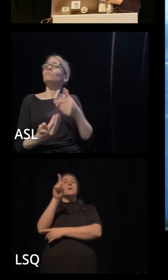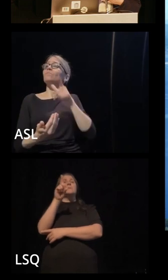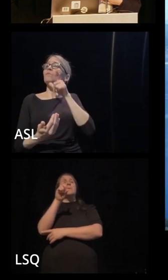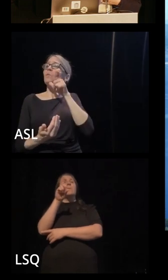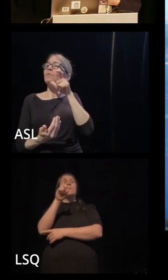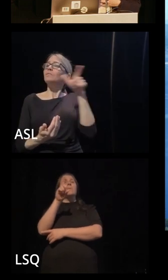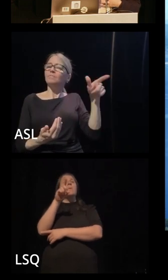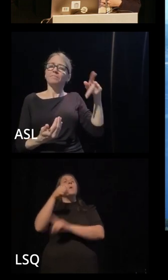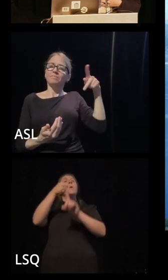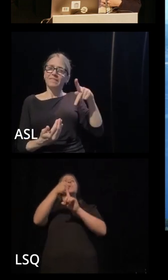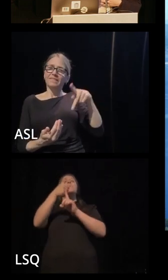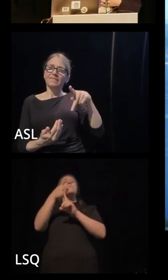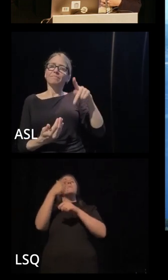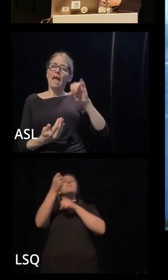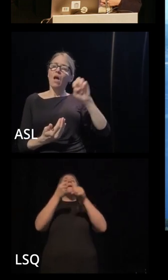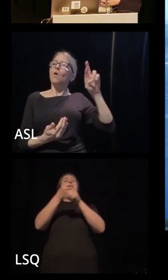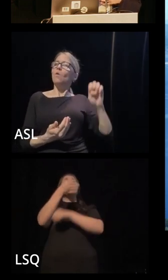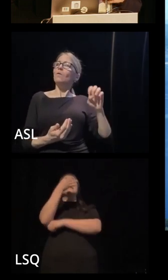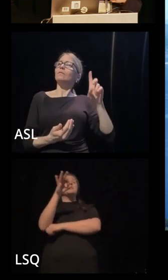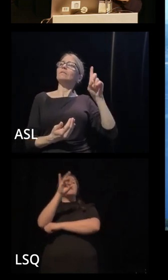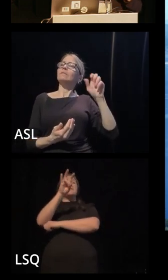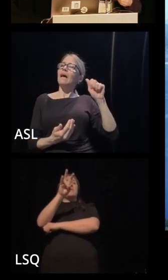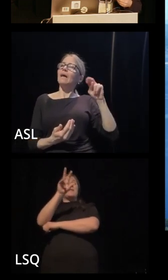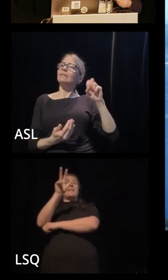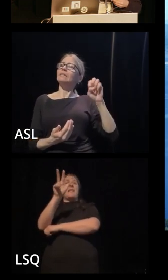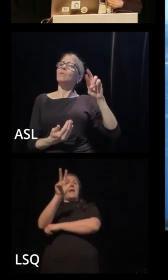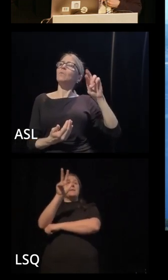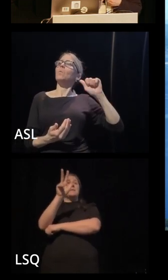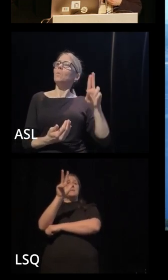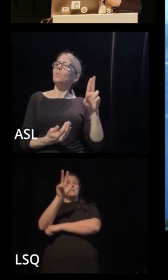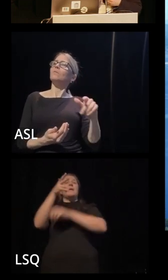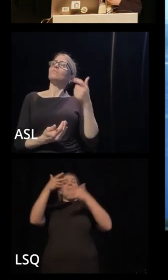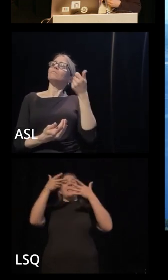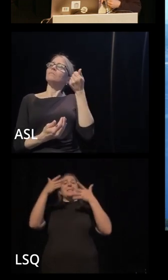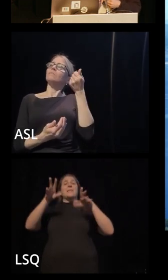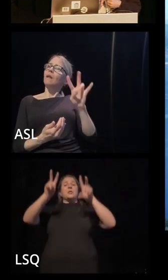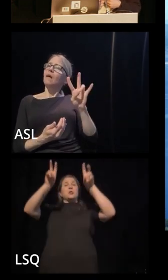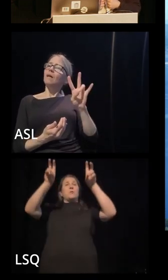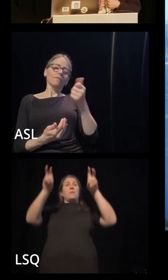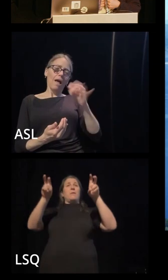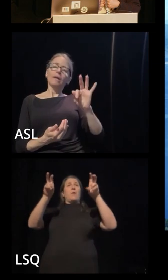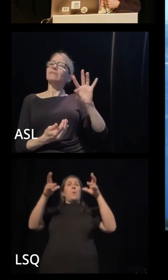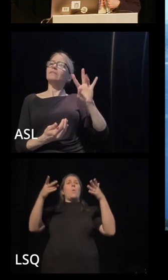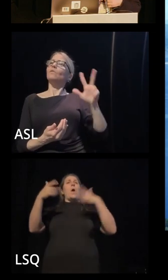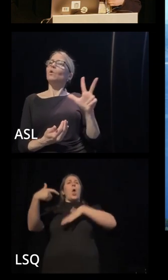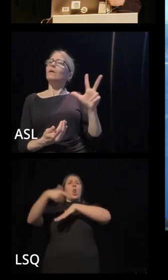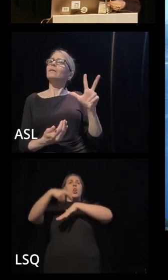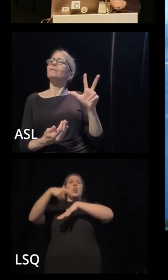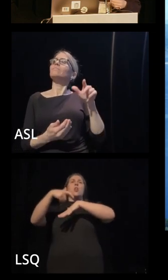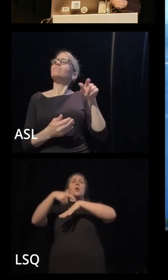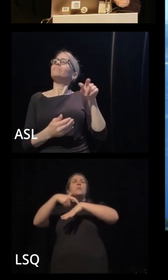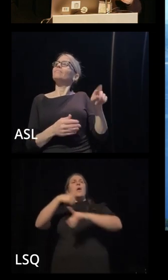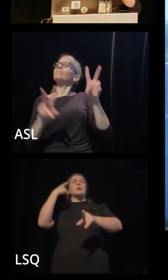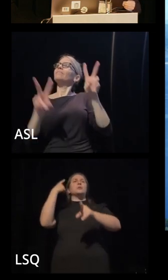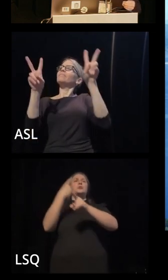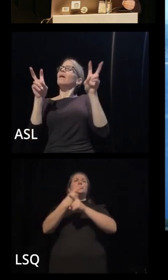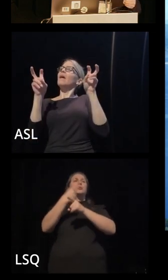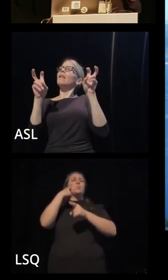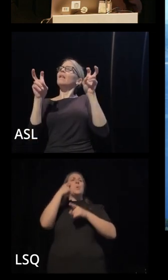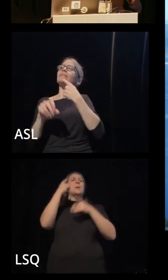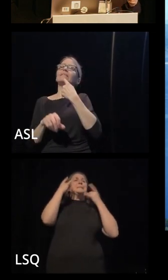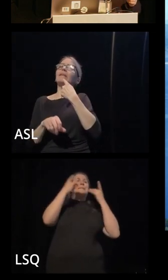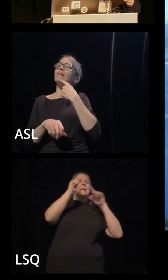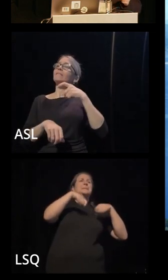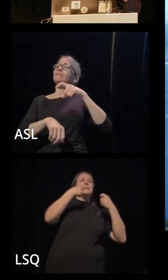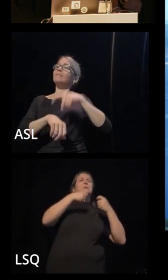déjà, lui, en 1973, écrivait que le temps est sûrement venu pour une réconciliation des sciences naturelles et des sciences de